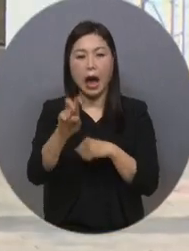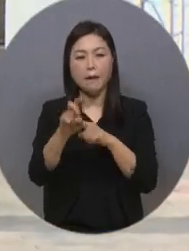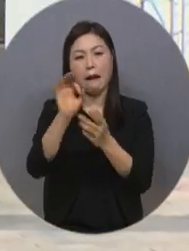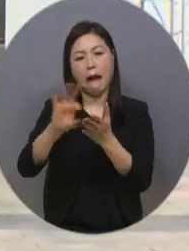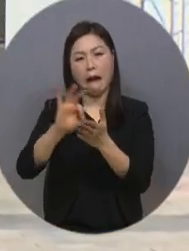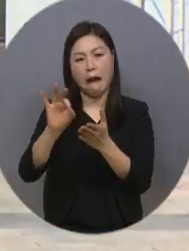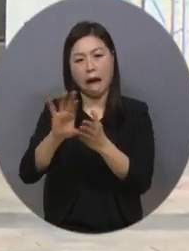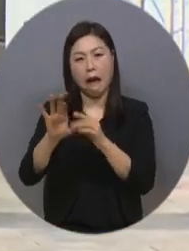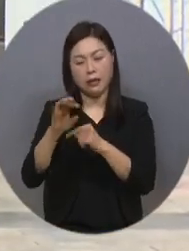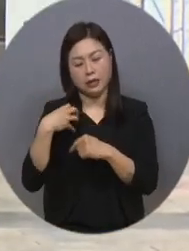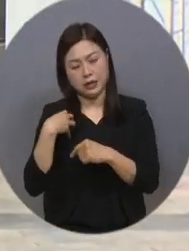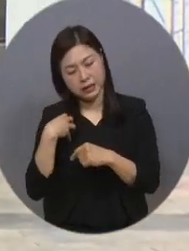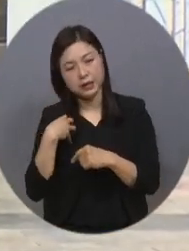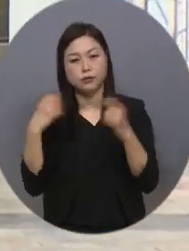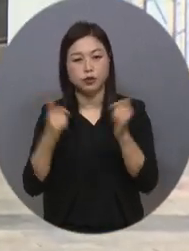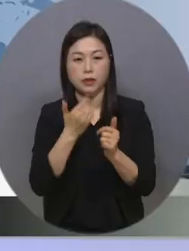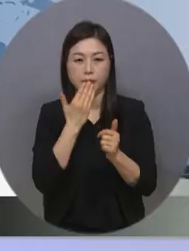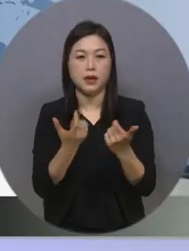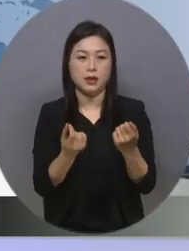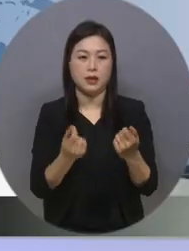줄일 것으로 기대하고 있습니다.